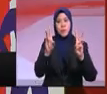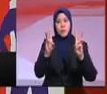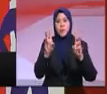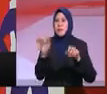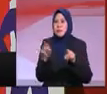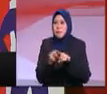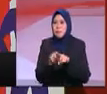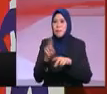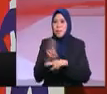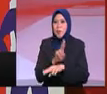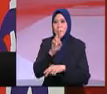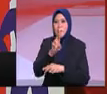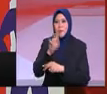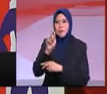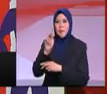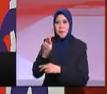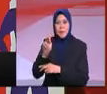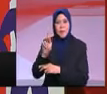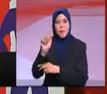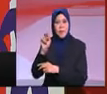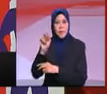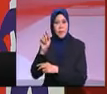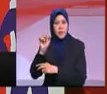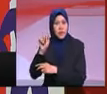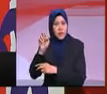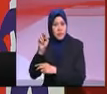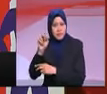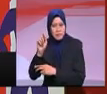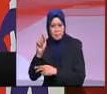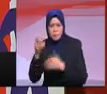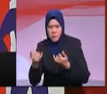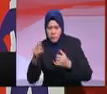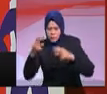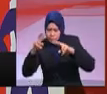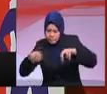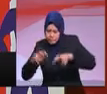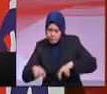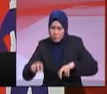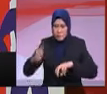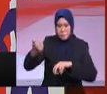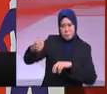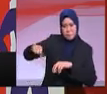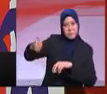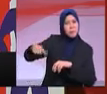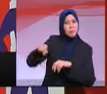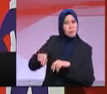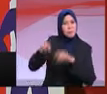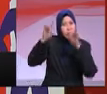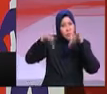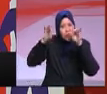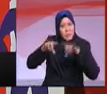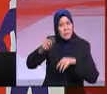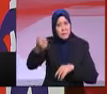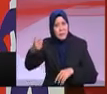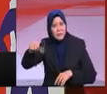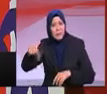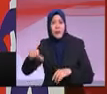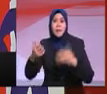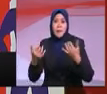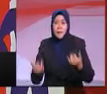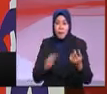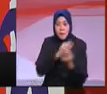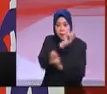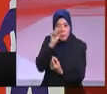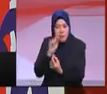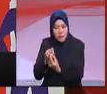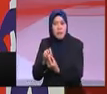RTK antigen. Kita melihat kepada penilaian semula RTK antigen dan kita dapati ketepatan ataupun sensitiviti